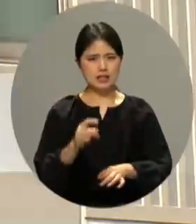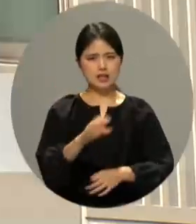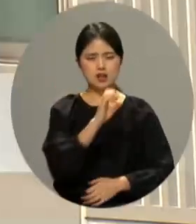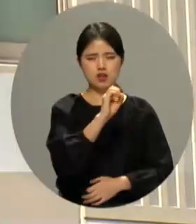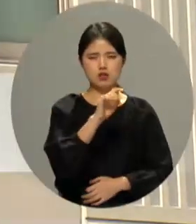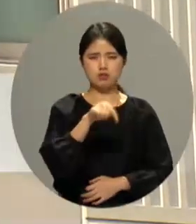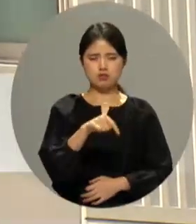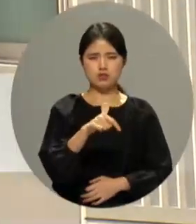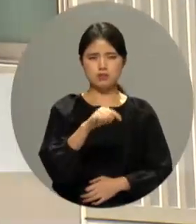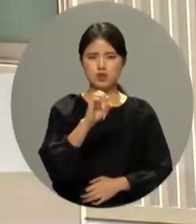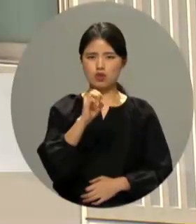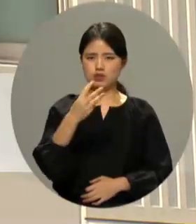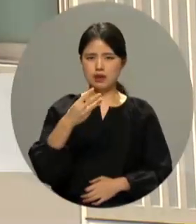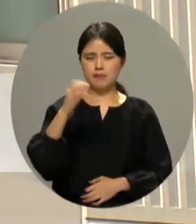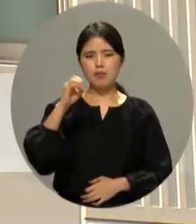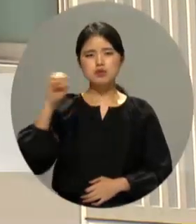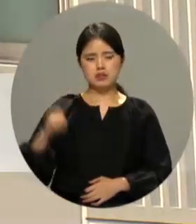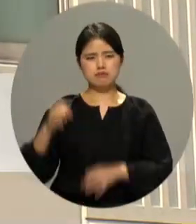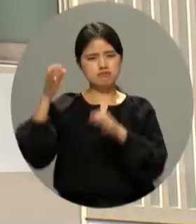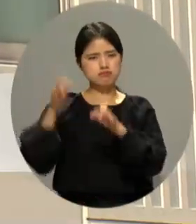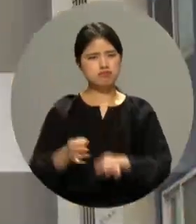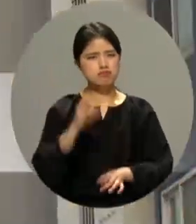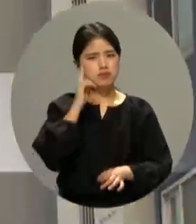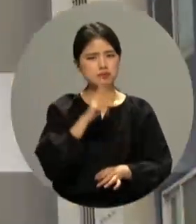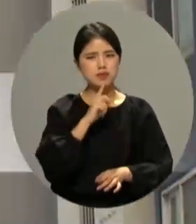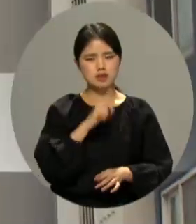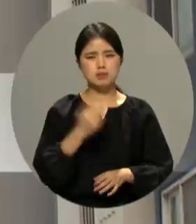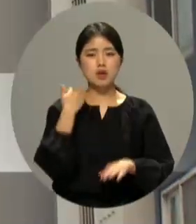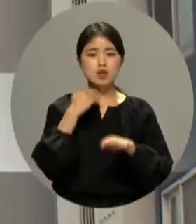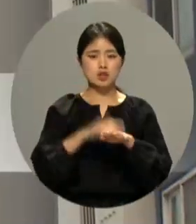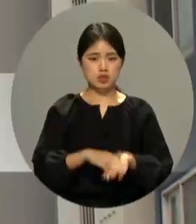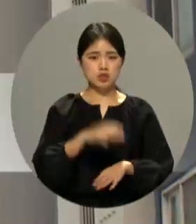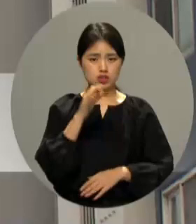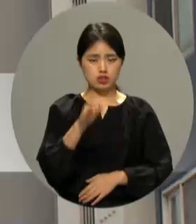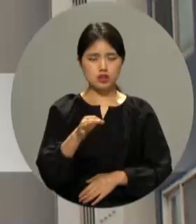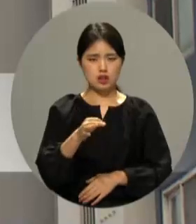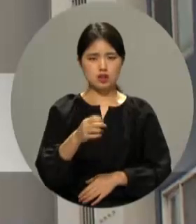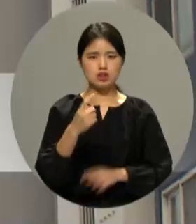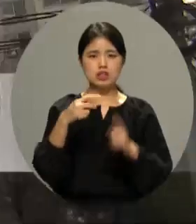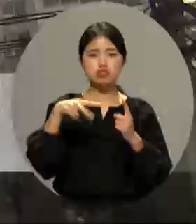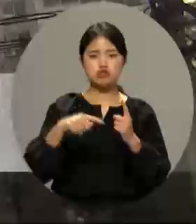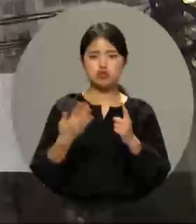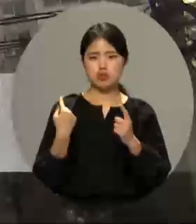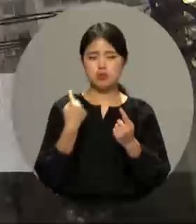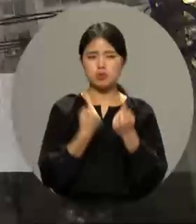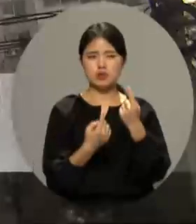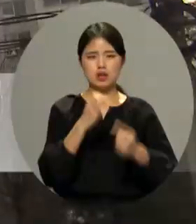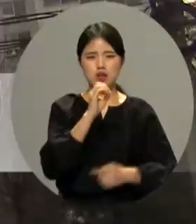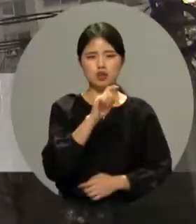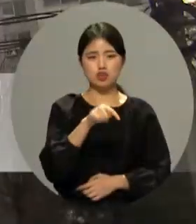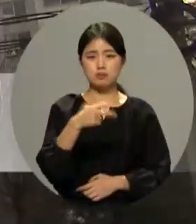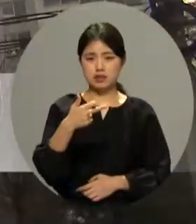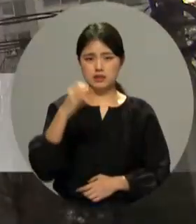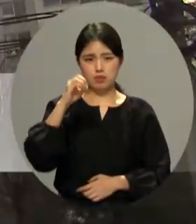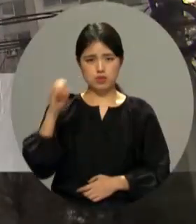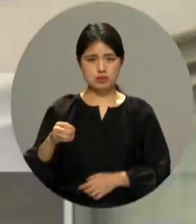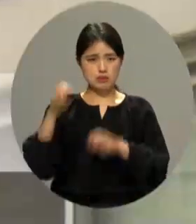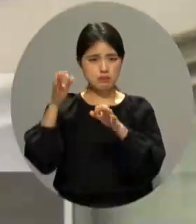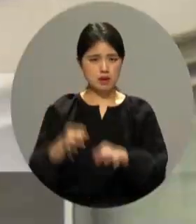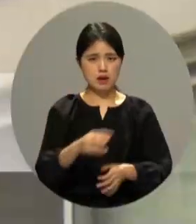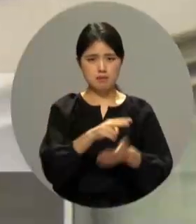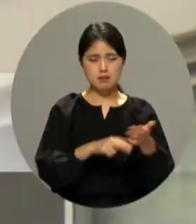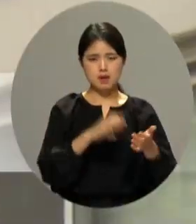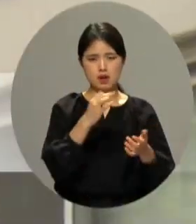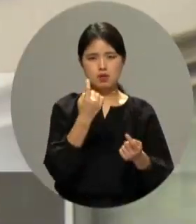0.03% 포인트 커졌습니다 전세 가격은 1주 전에 비해 0.17% 내렸는데 매매 가격에